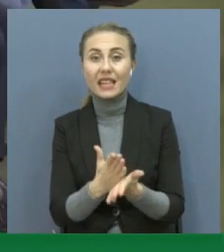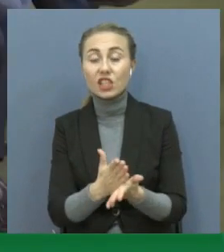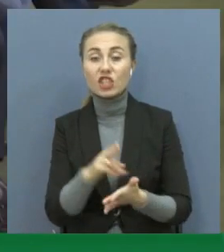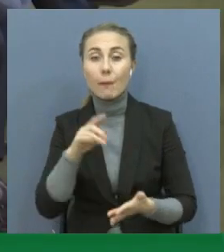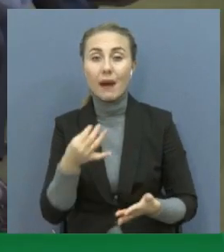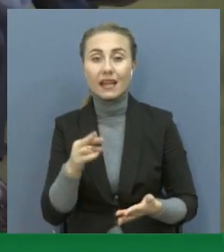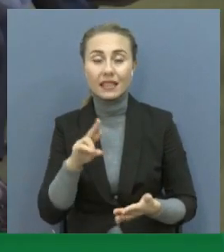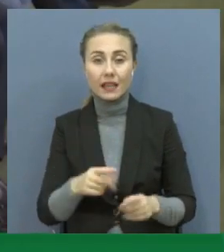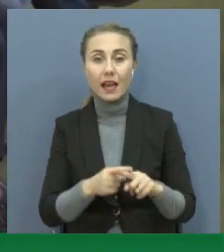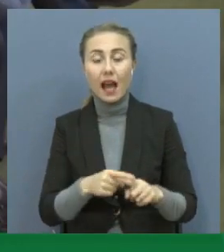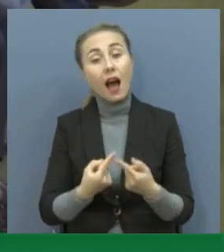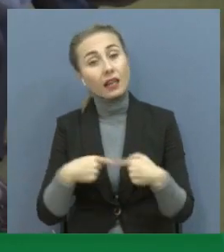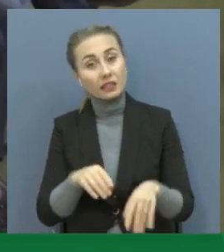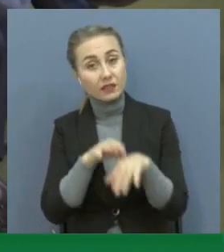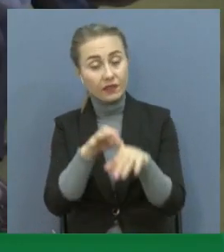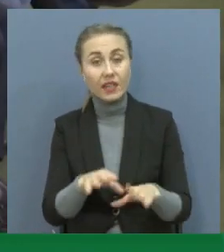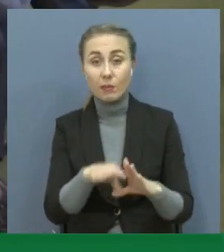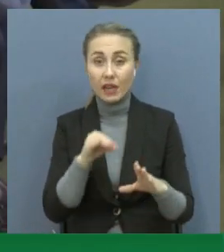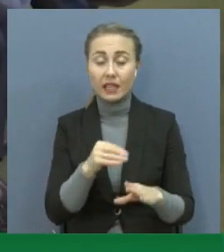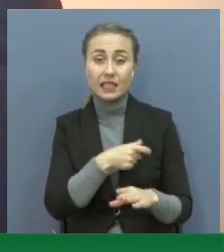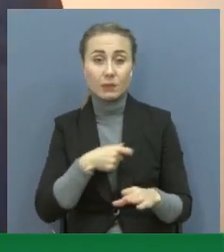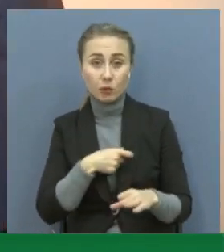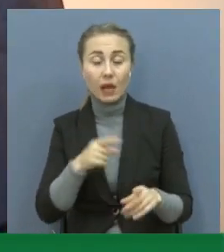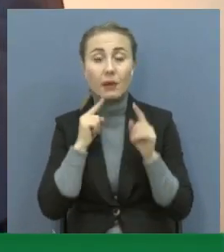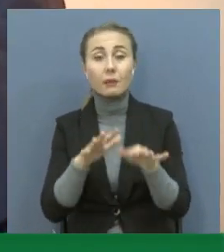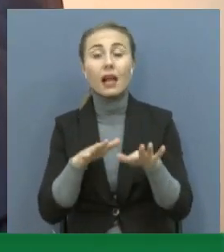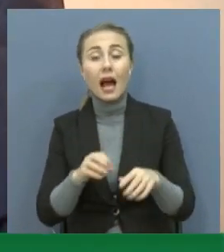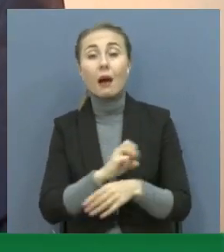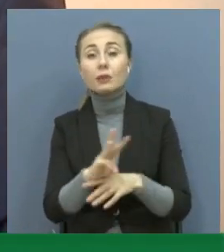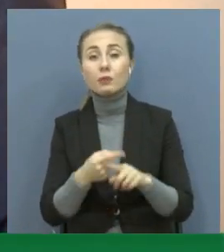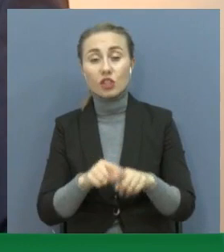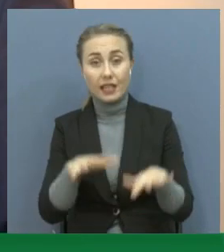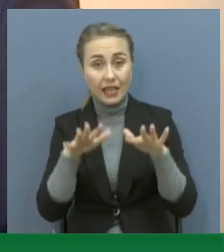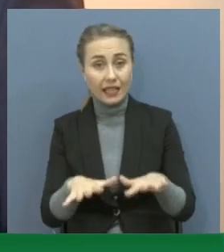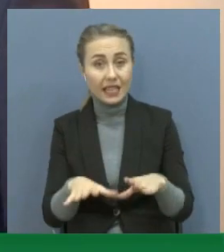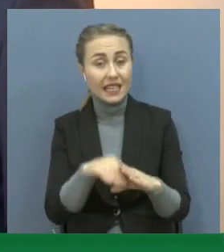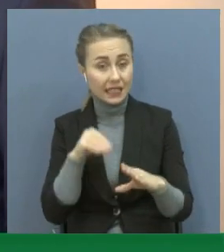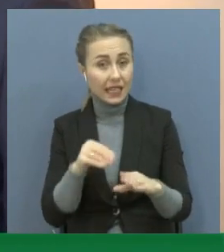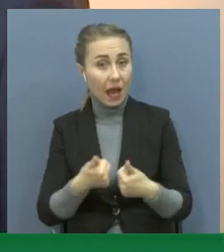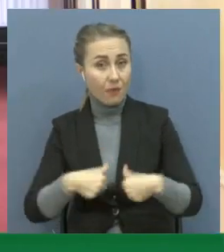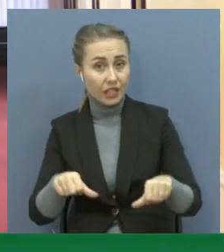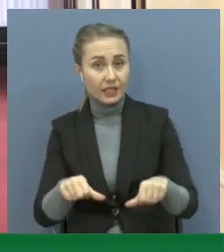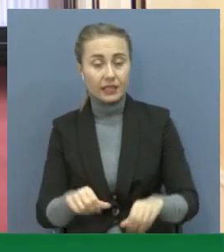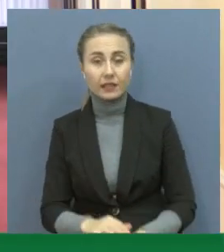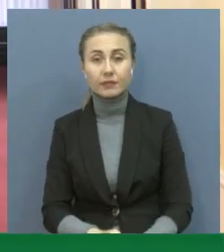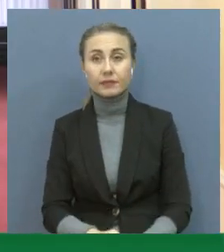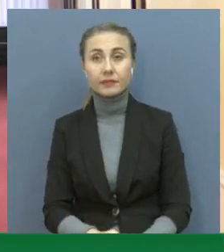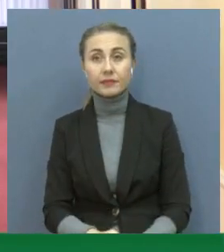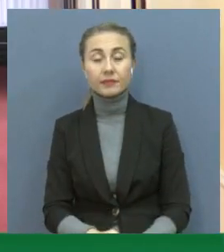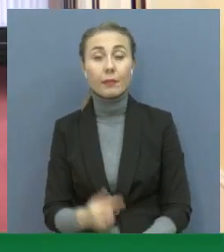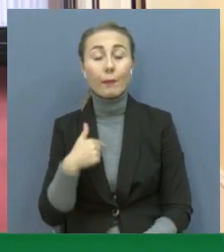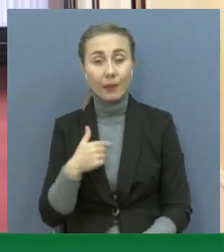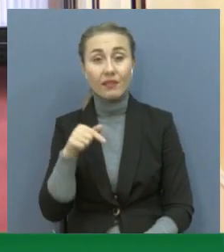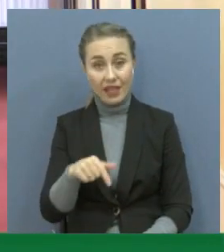партиям. Организацию и проведение выборов депутатов маслихатов обеспечивают территориальные избирательные комиссии. Мы вот